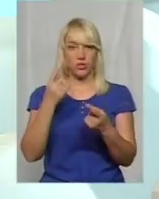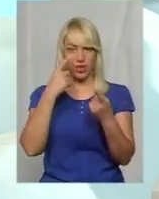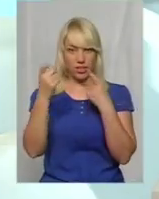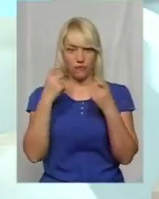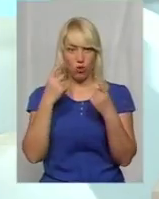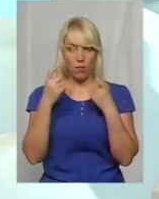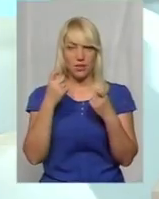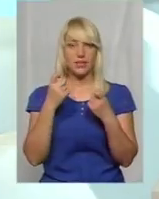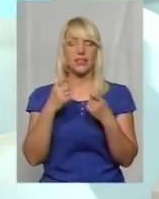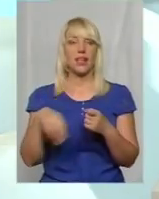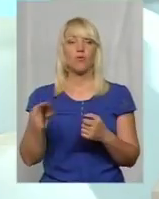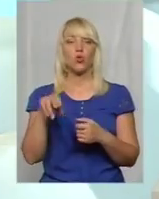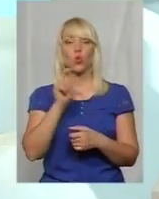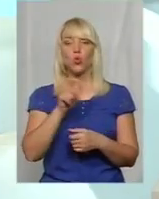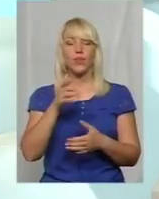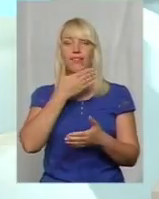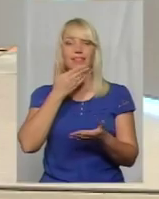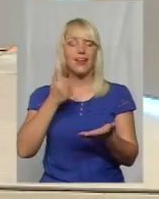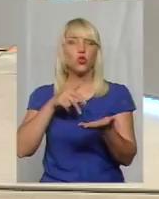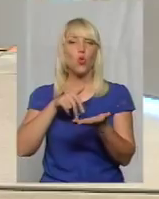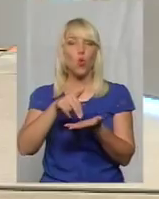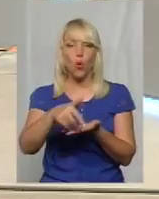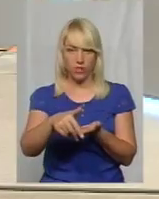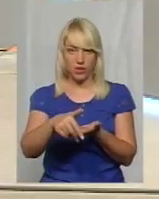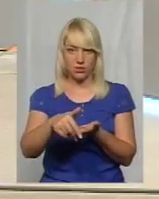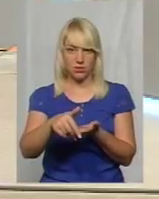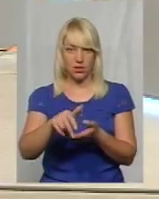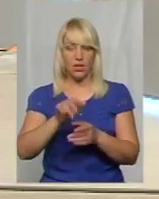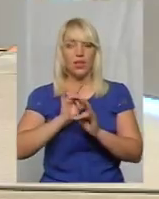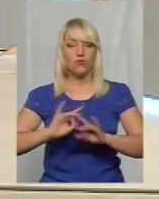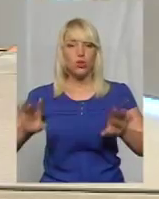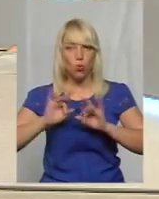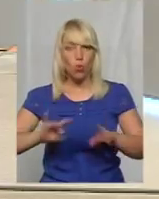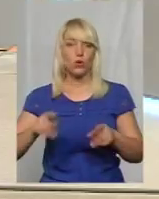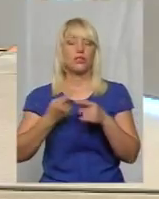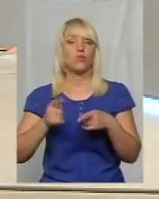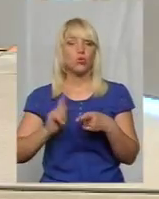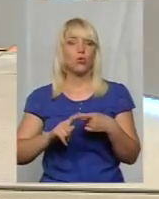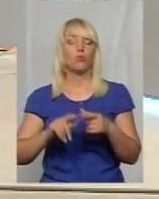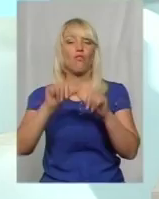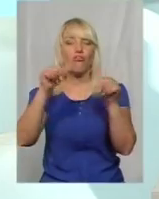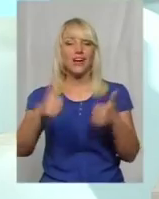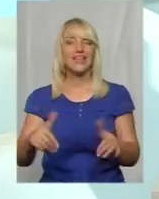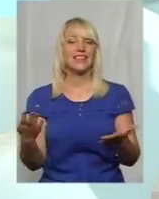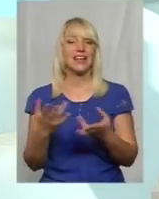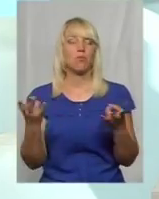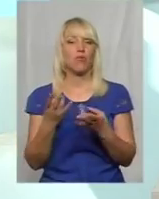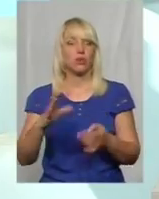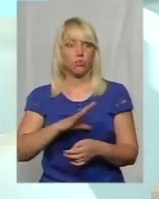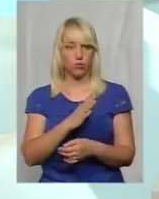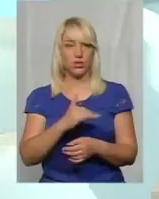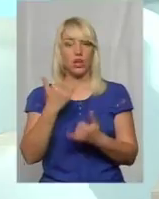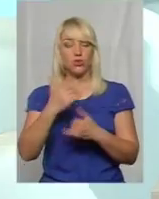інформація до людей не доходить в тому вигляді, яке має бути. Да? Тобто сьогодні є дуже